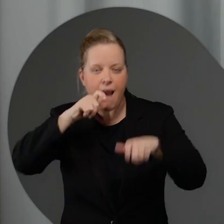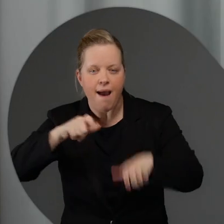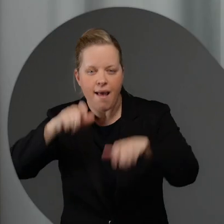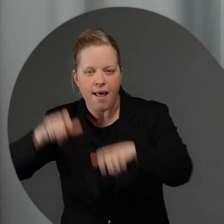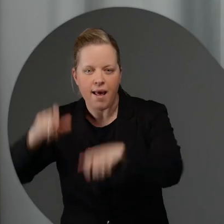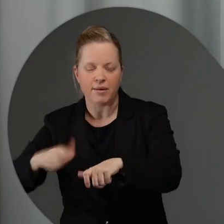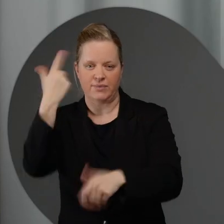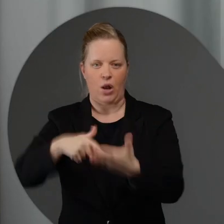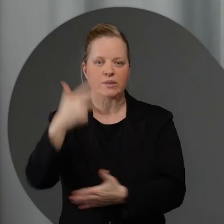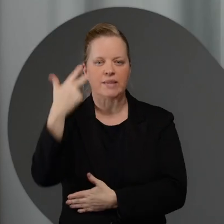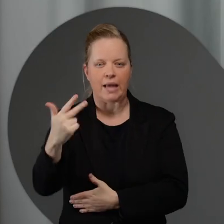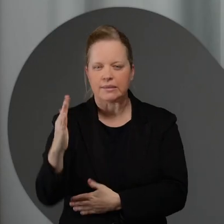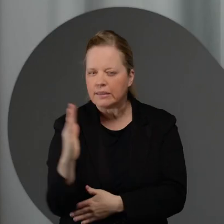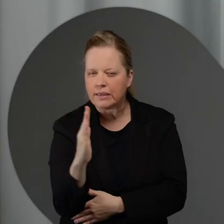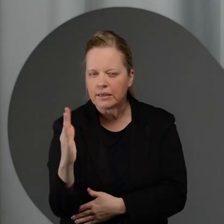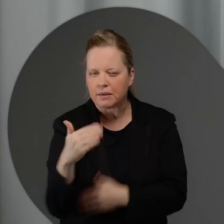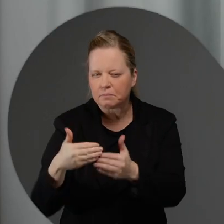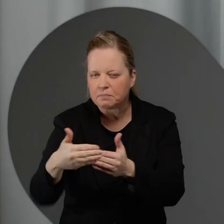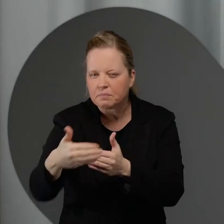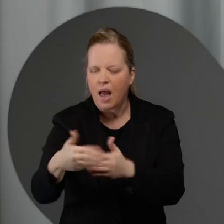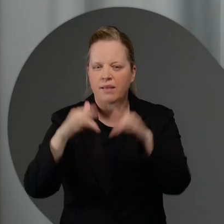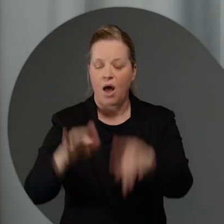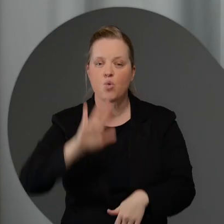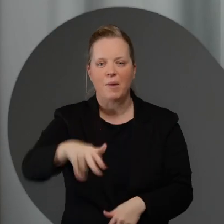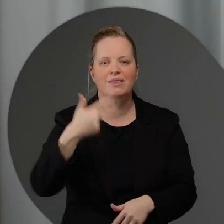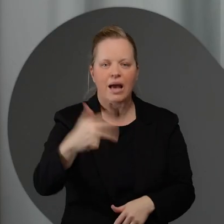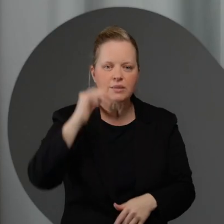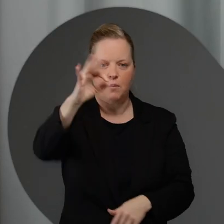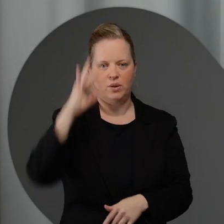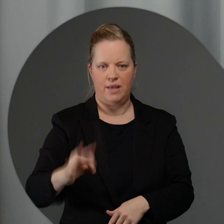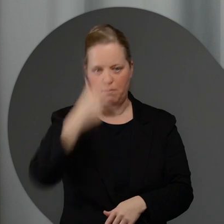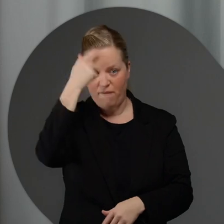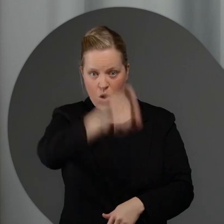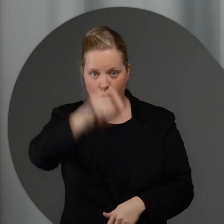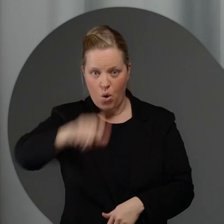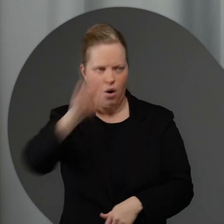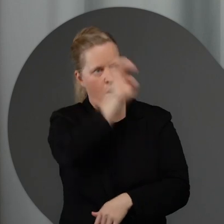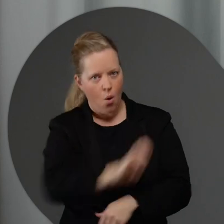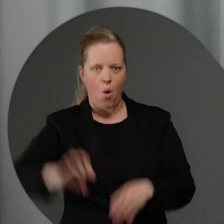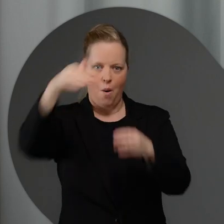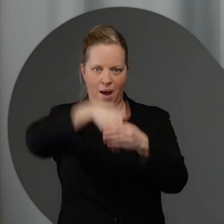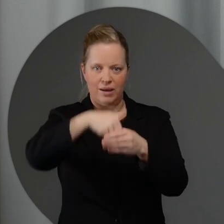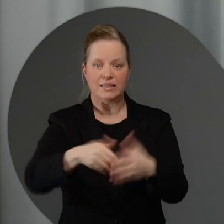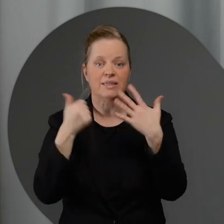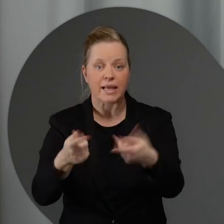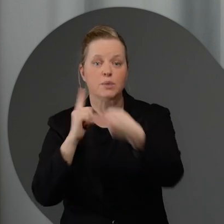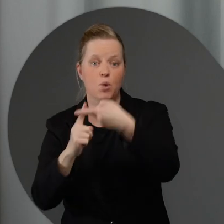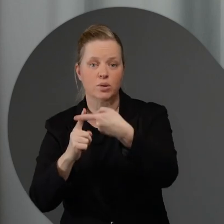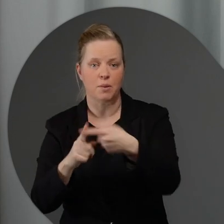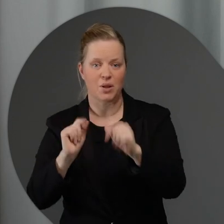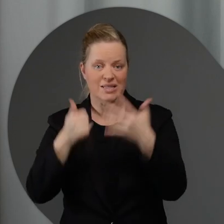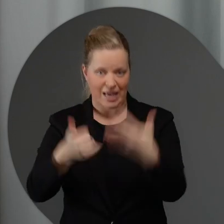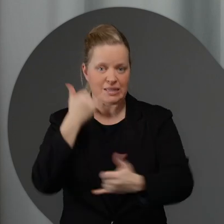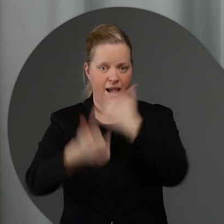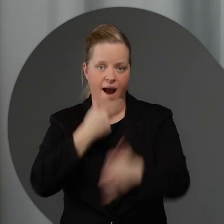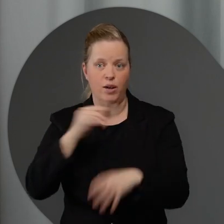Bevölkerung. Wir rechnen damit, dass 2030 herum mehr als 30% der Bevölkerung in Europa 60 plus